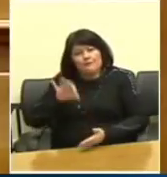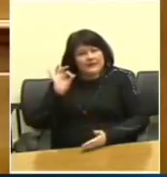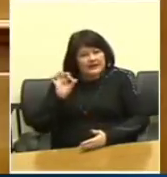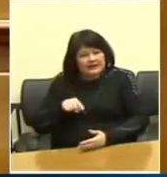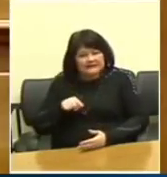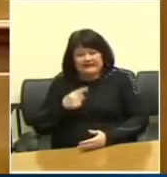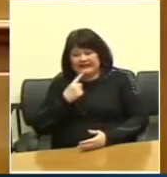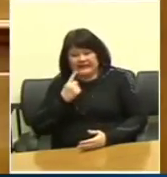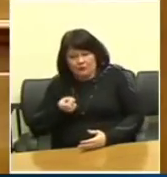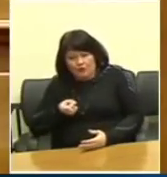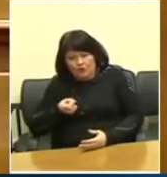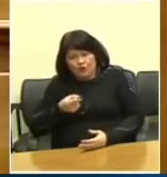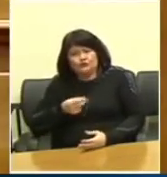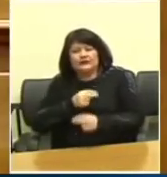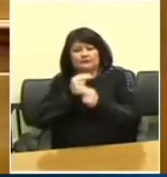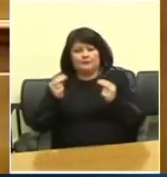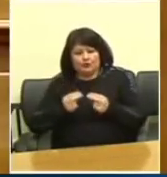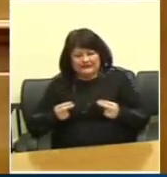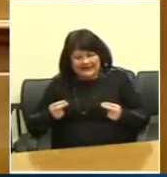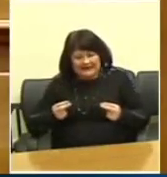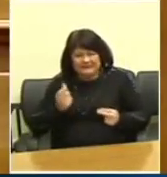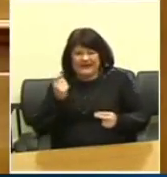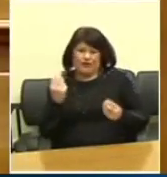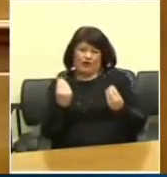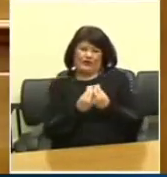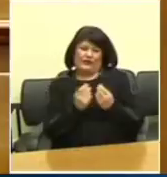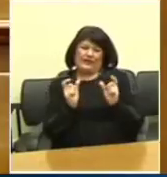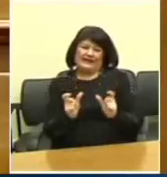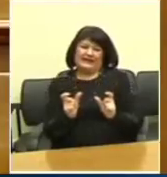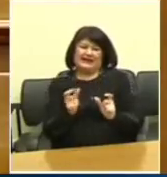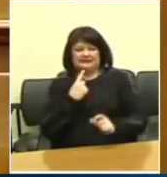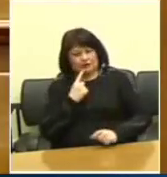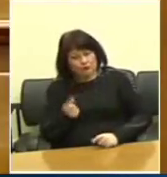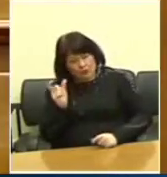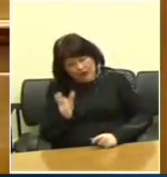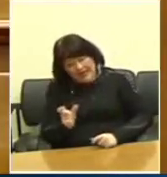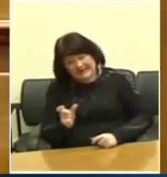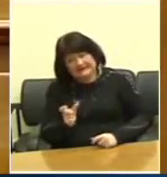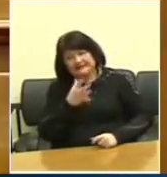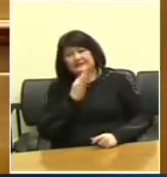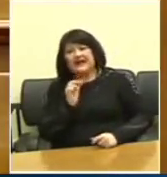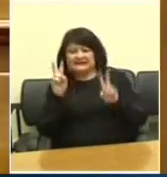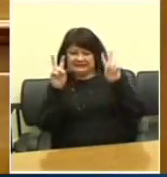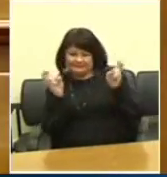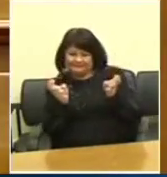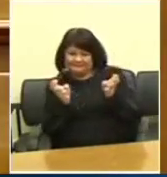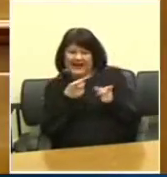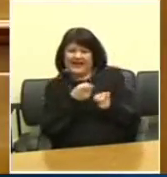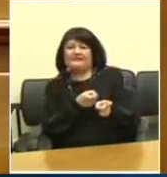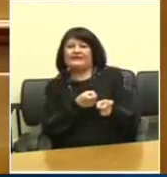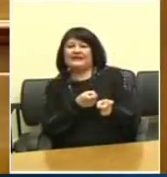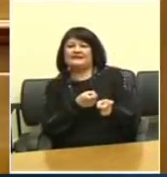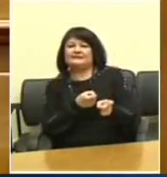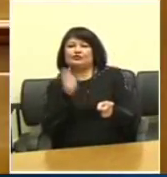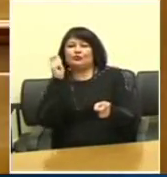την έκφραση, είναι λίγο αδόκιμη, αλλά επιτρέψτε μου, προκειμένου να εκβιάσει τη συνένεση των